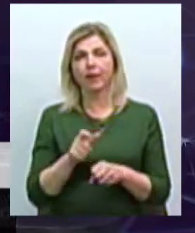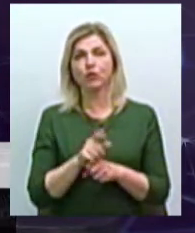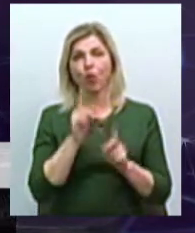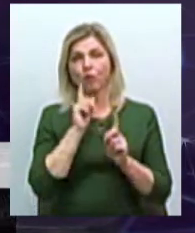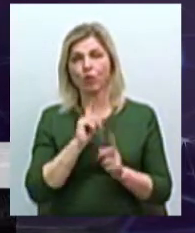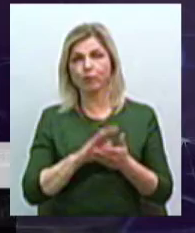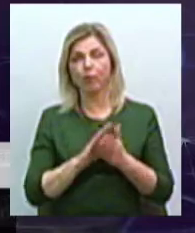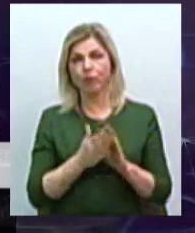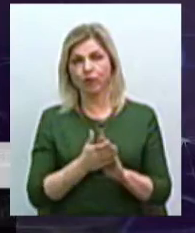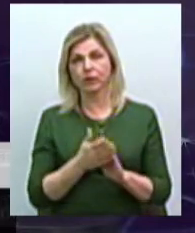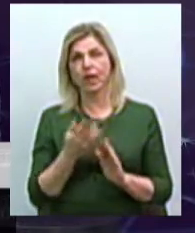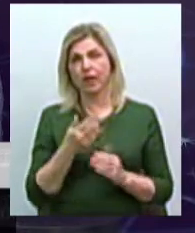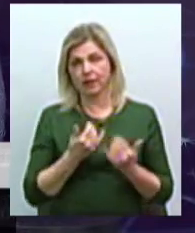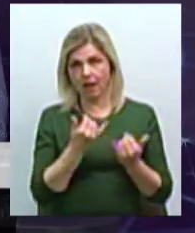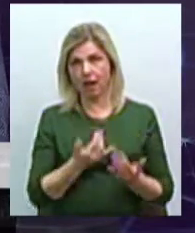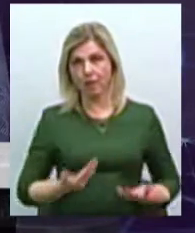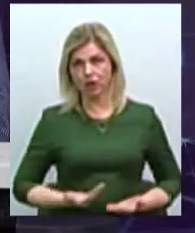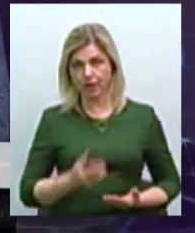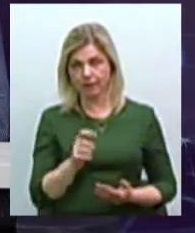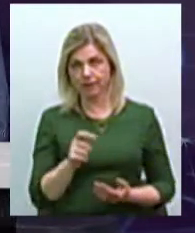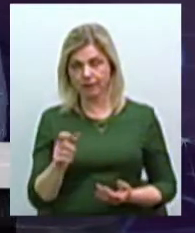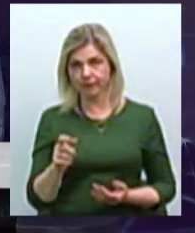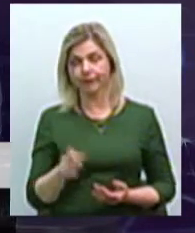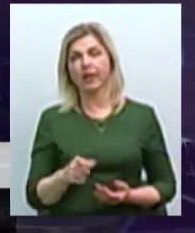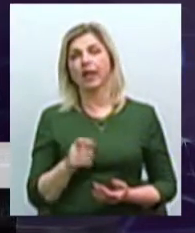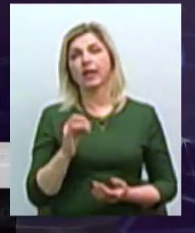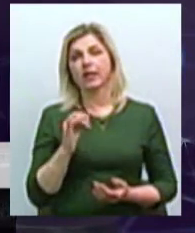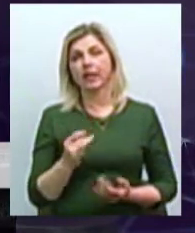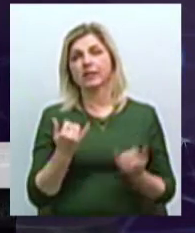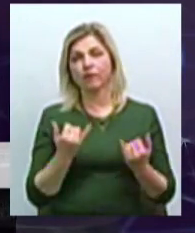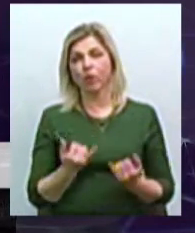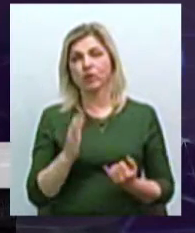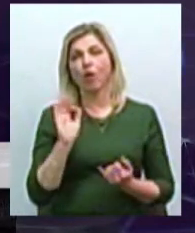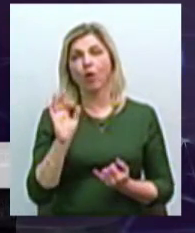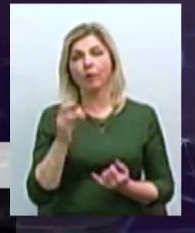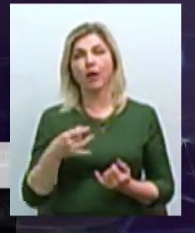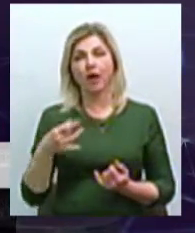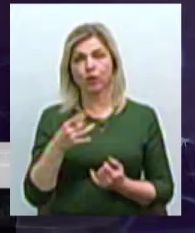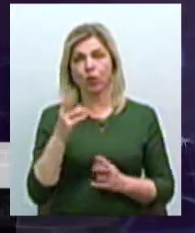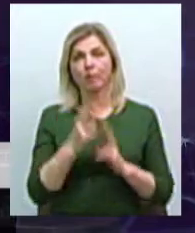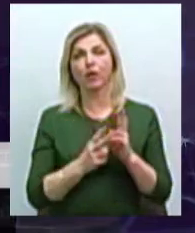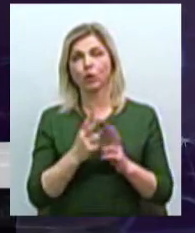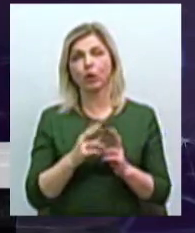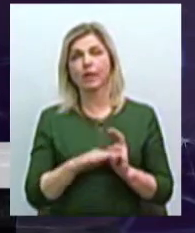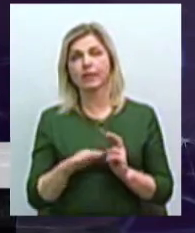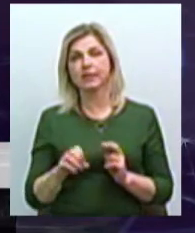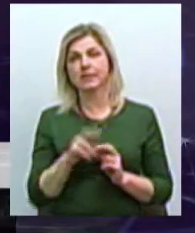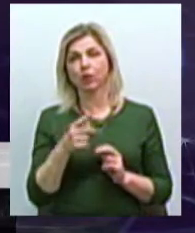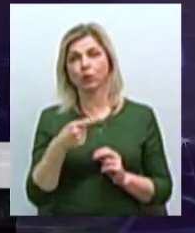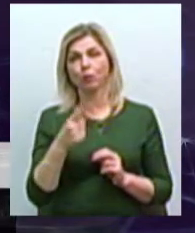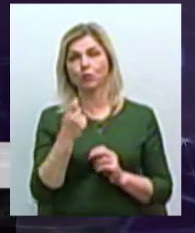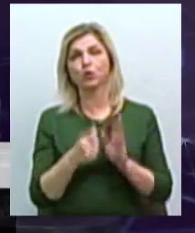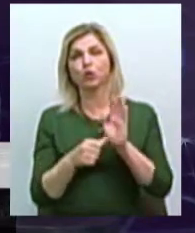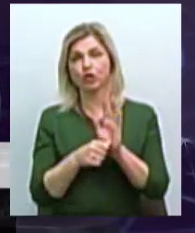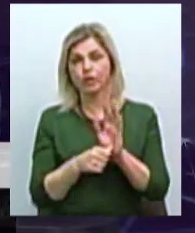комфортні умови для мешканців. Також в Корабельному районі сьогодні монтується термомодернізується дитячий садок номер 106,